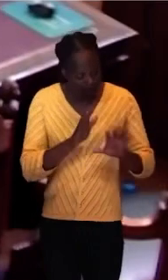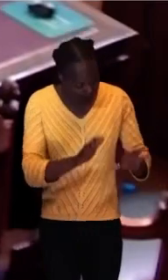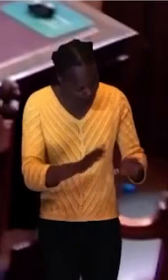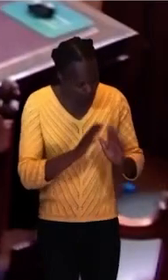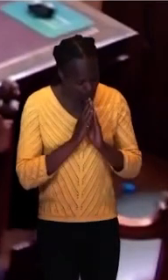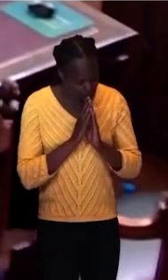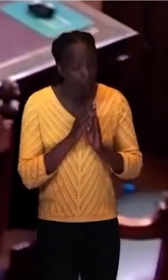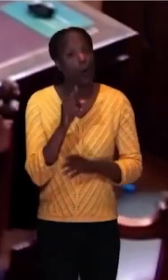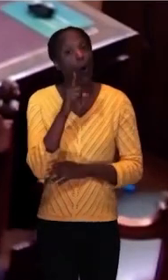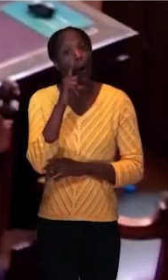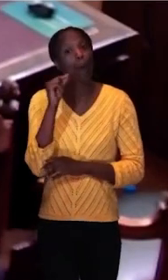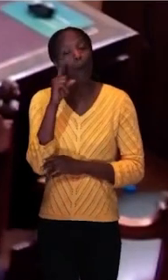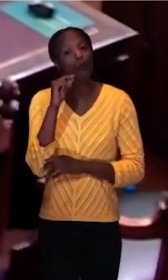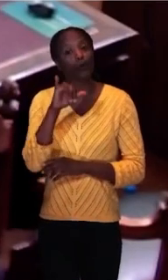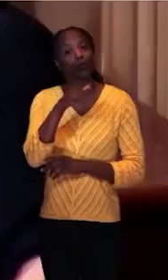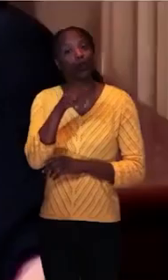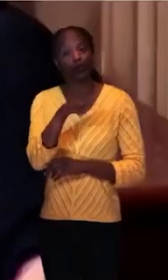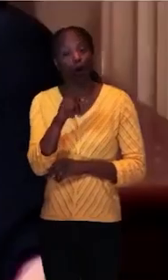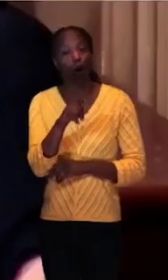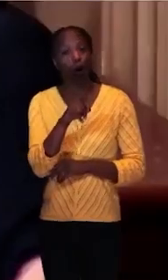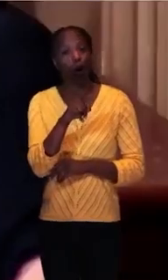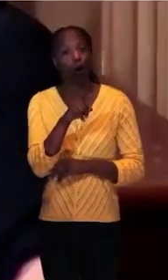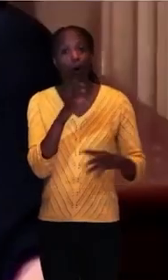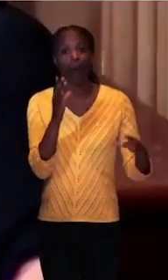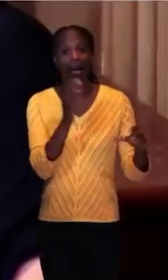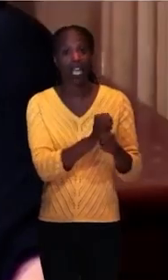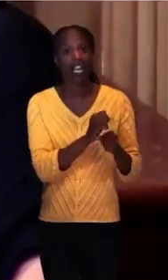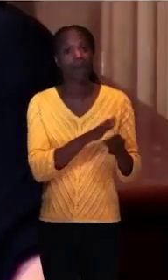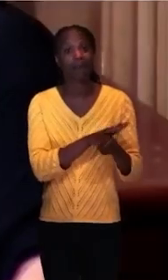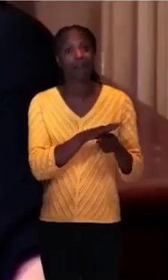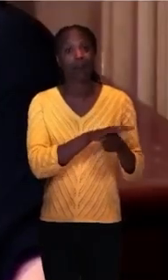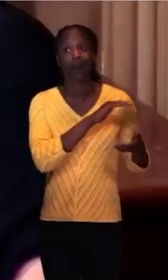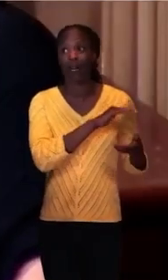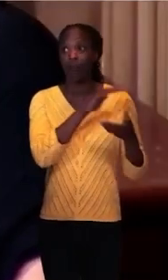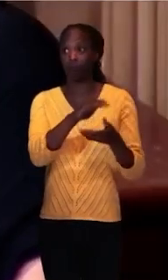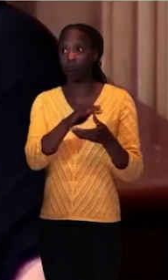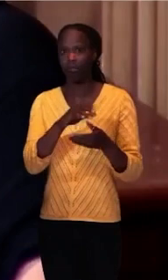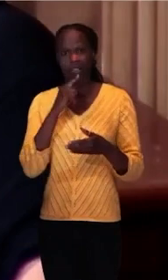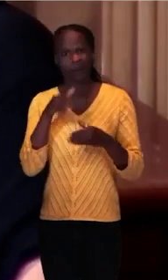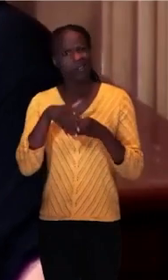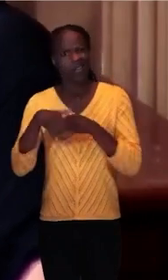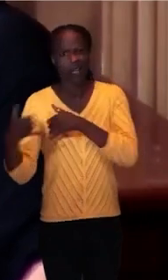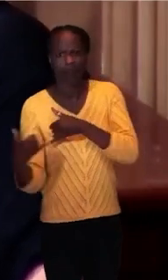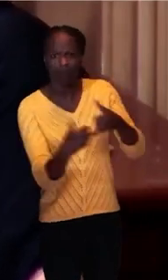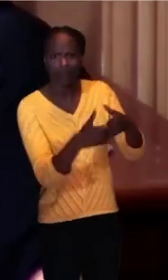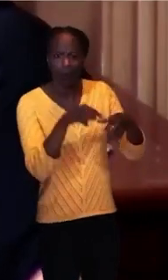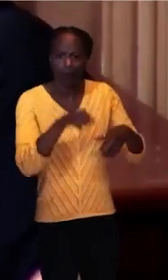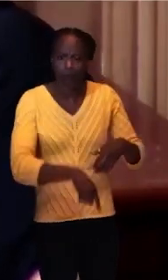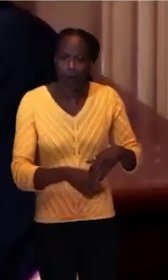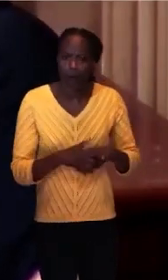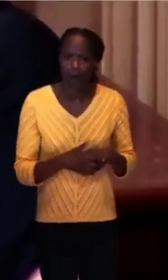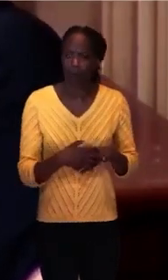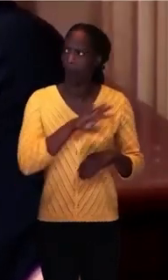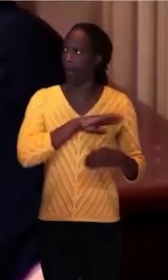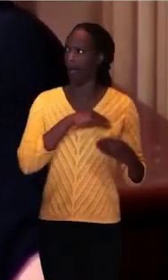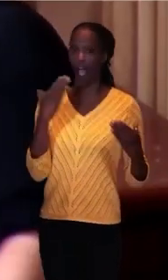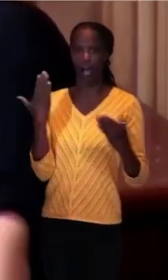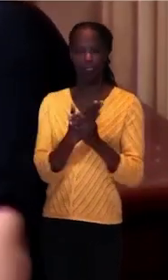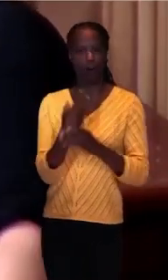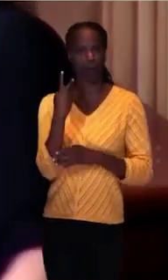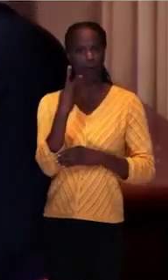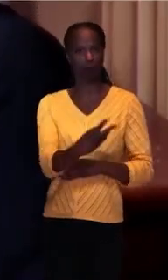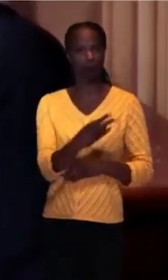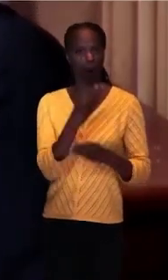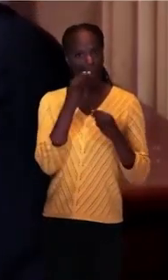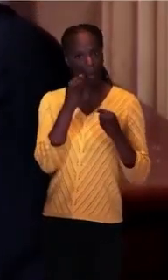Récapitulatif intégral de toute son action formidable, on va bientôt peut-être lui décerner un prix ou une palme, puisque son intervention, on a l'impression, Monsieur Jean-Jean,